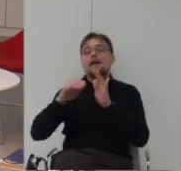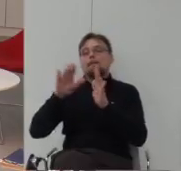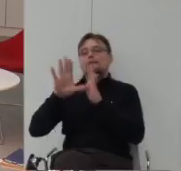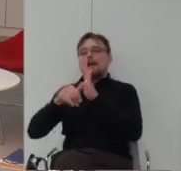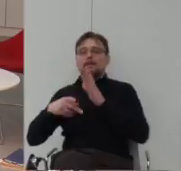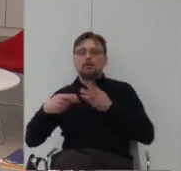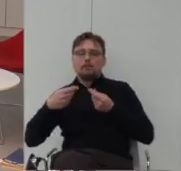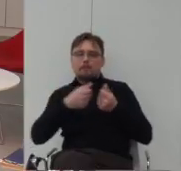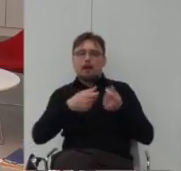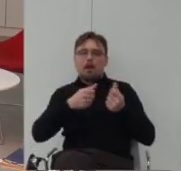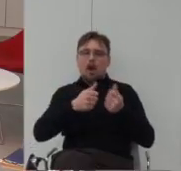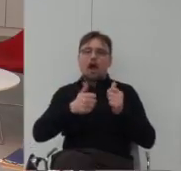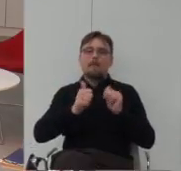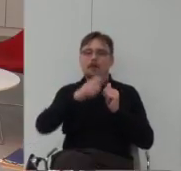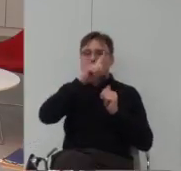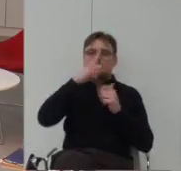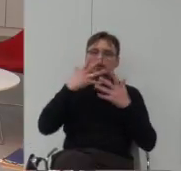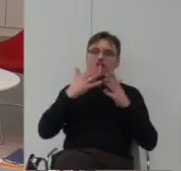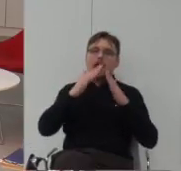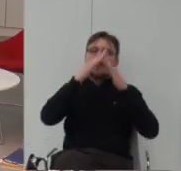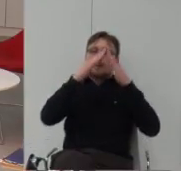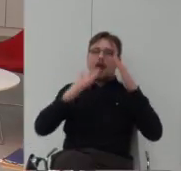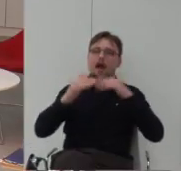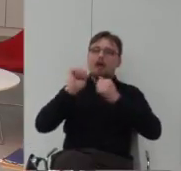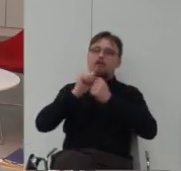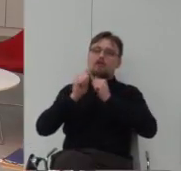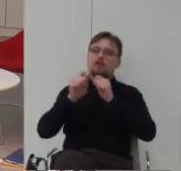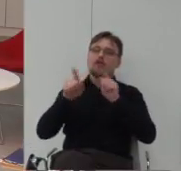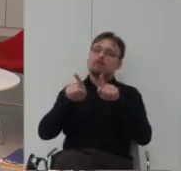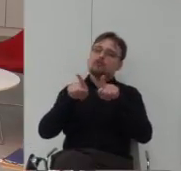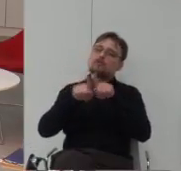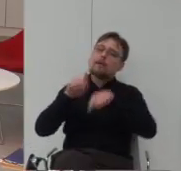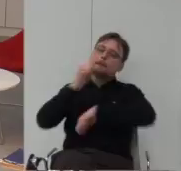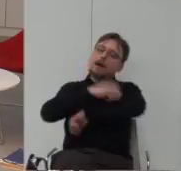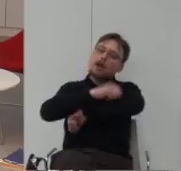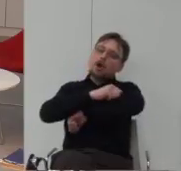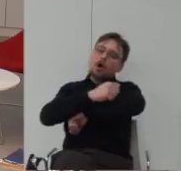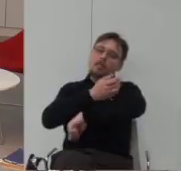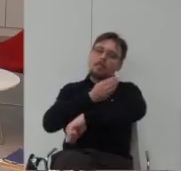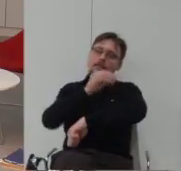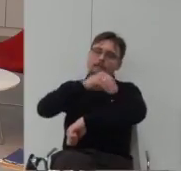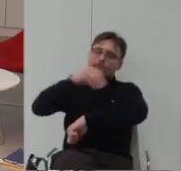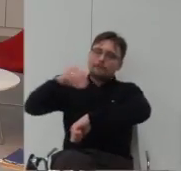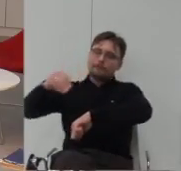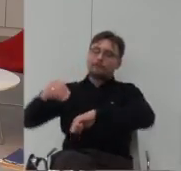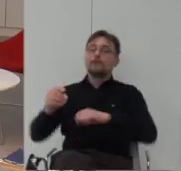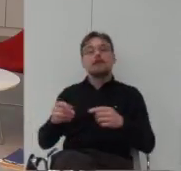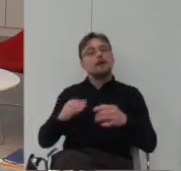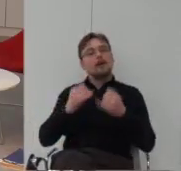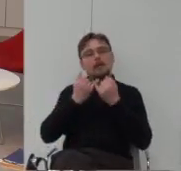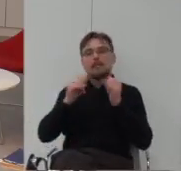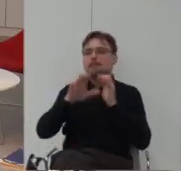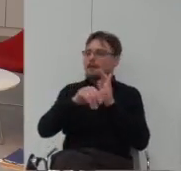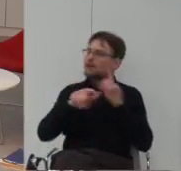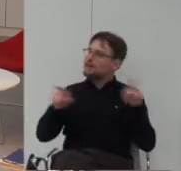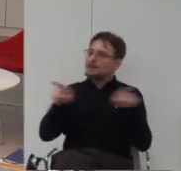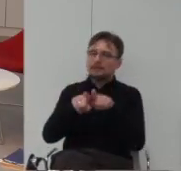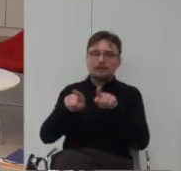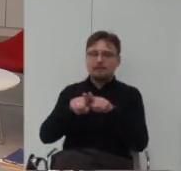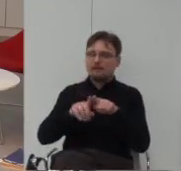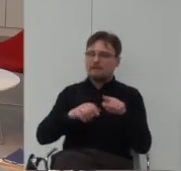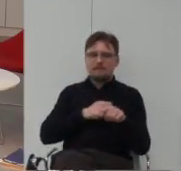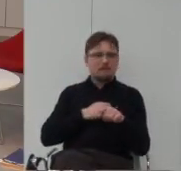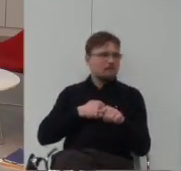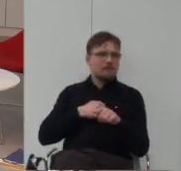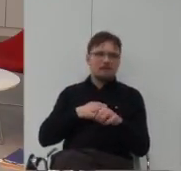miasto zazielenienia dachów i balkonów i w wielu miejscach na świecie też to się dzieje. W Warszawie